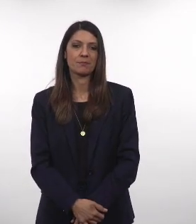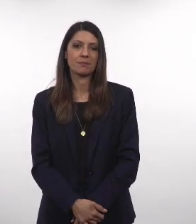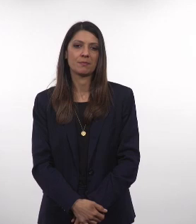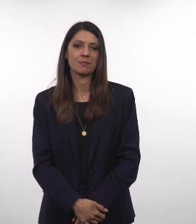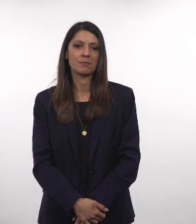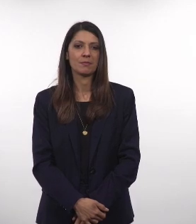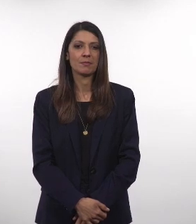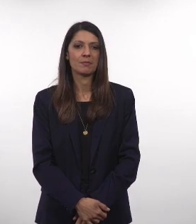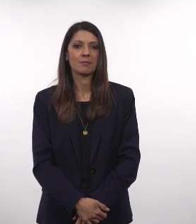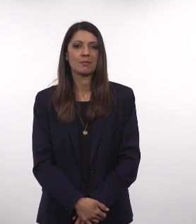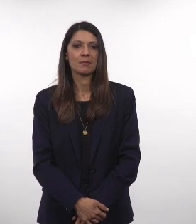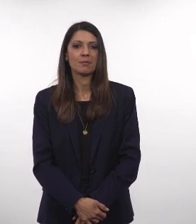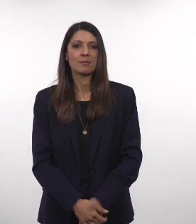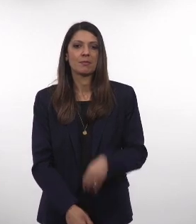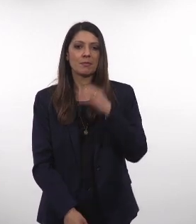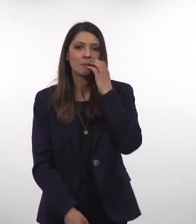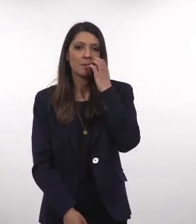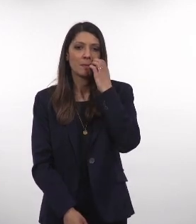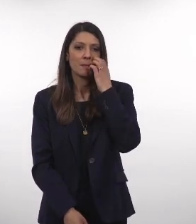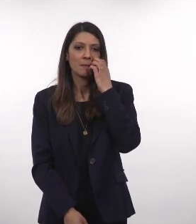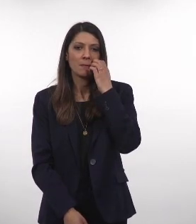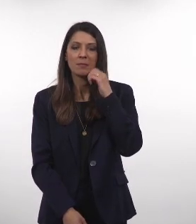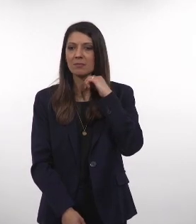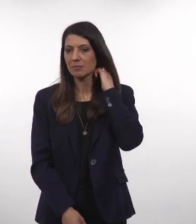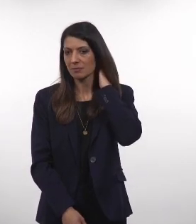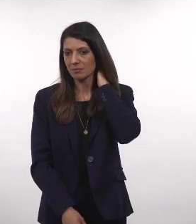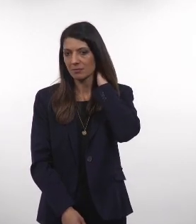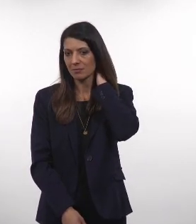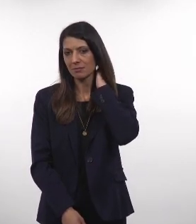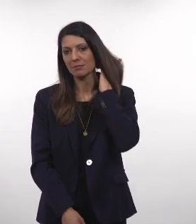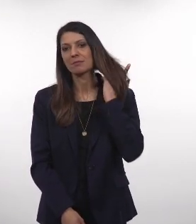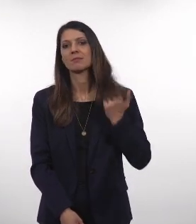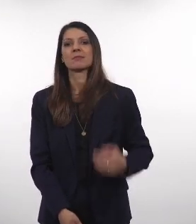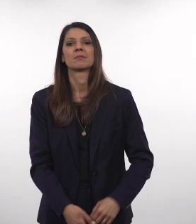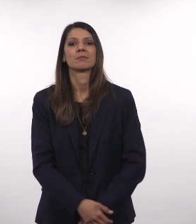7, 8, 9 dans un pavillon, 9,